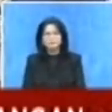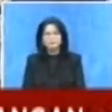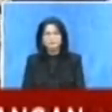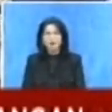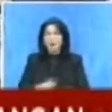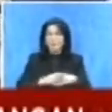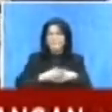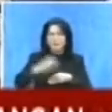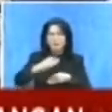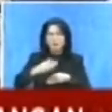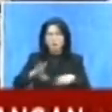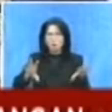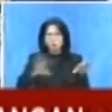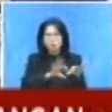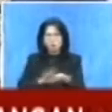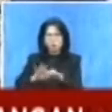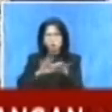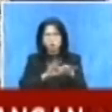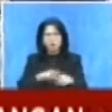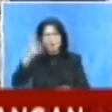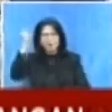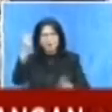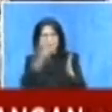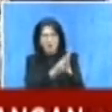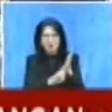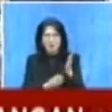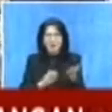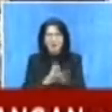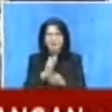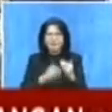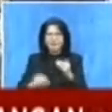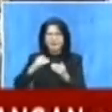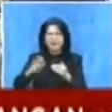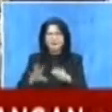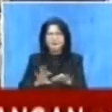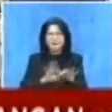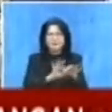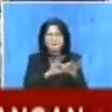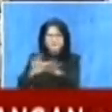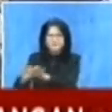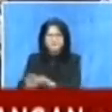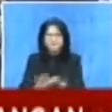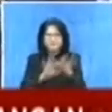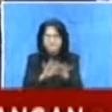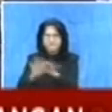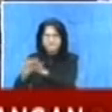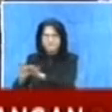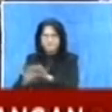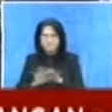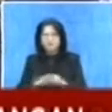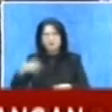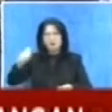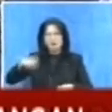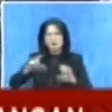Melanjutkan penguatan sinergi perencanaan penganggaran melalui peningkatan harmonisasi belanja kementerian, lembaga,